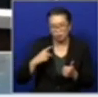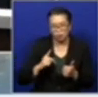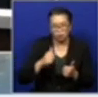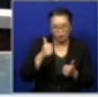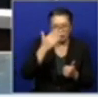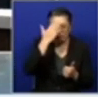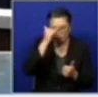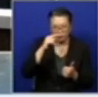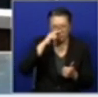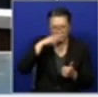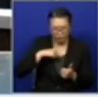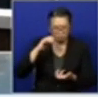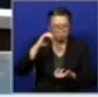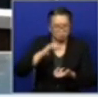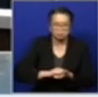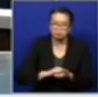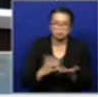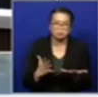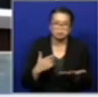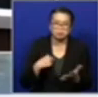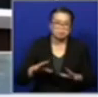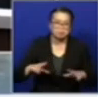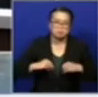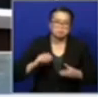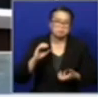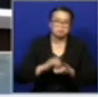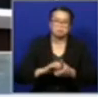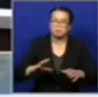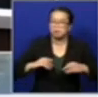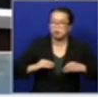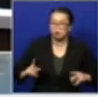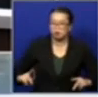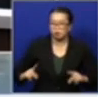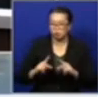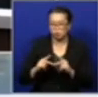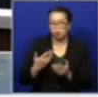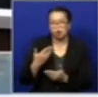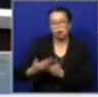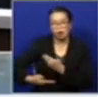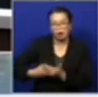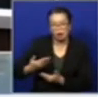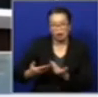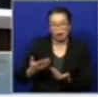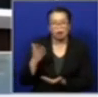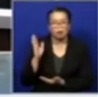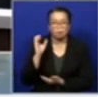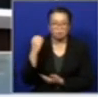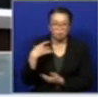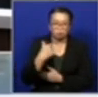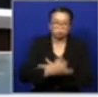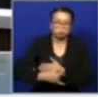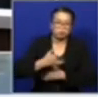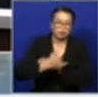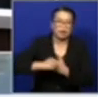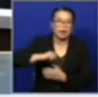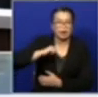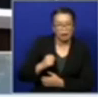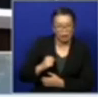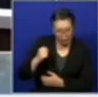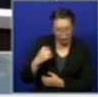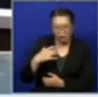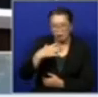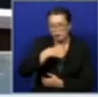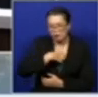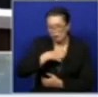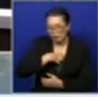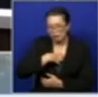ดยอีเรียค่ะบ่งชี้ชัดเจนค่ะว่าการเข้าร่วมความตกลงอาเซียนแคนาดาไทยจะได้ประโยชน์มาก